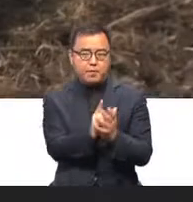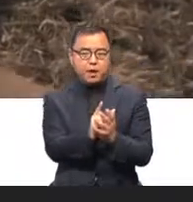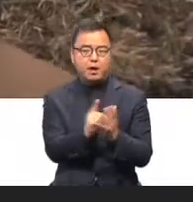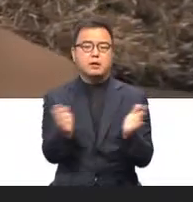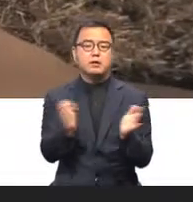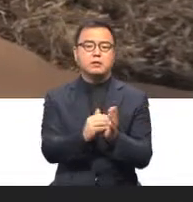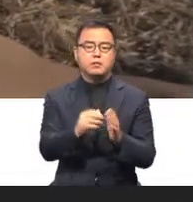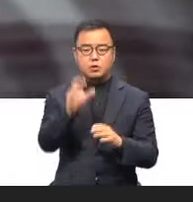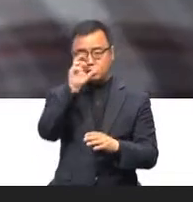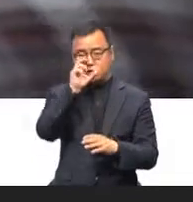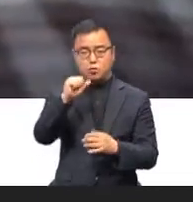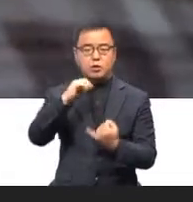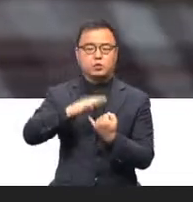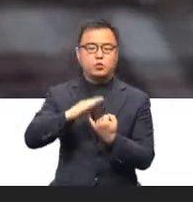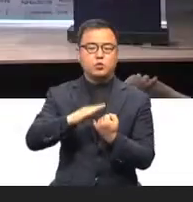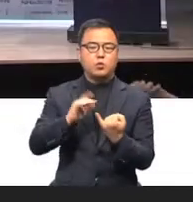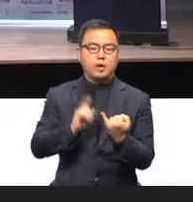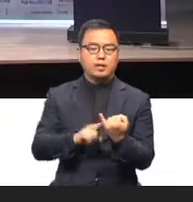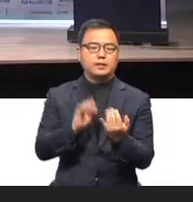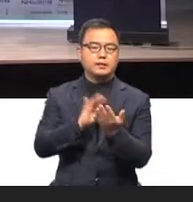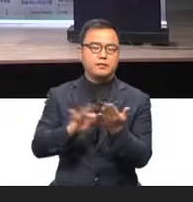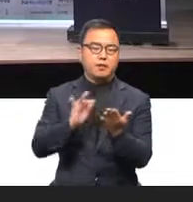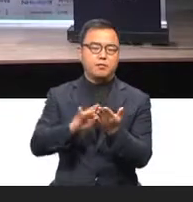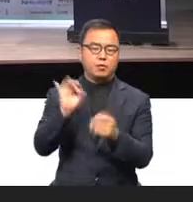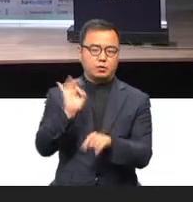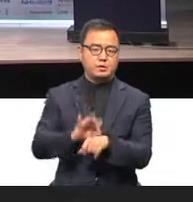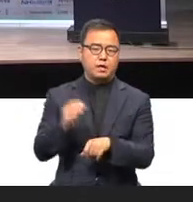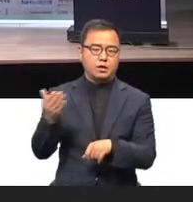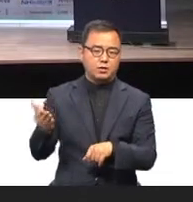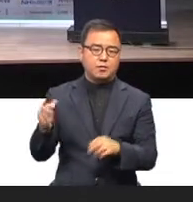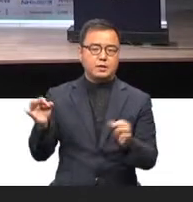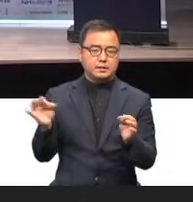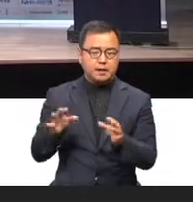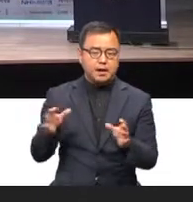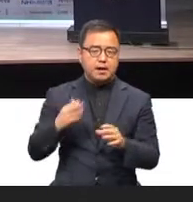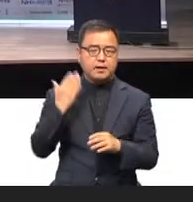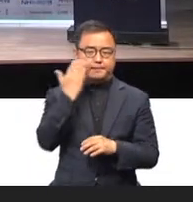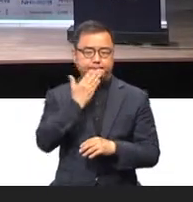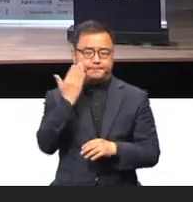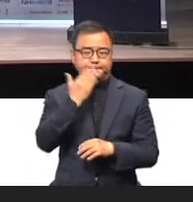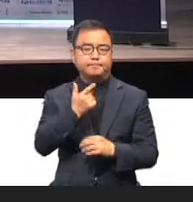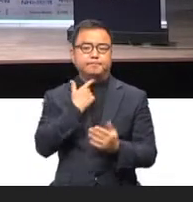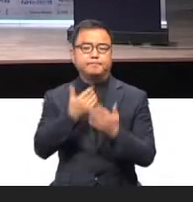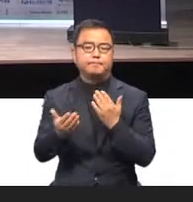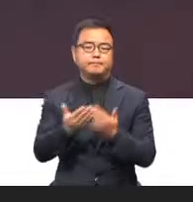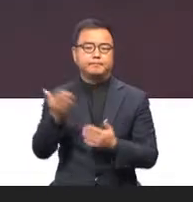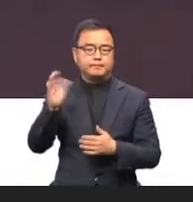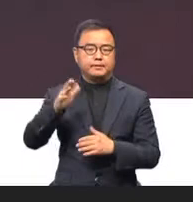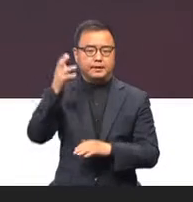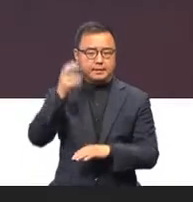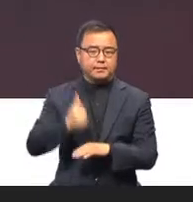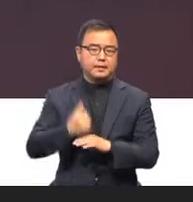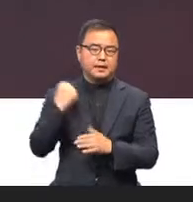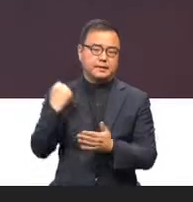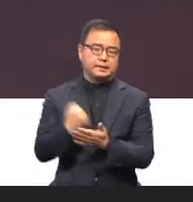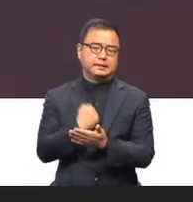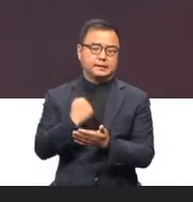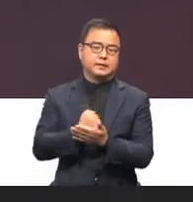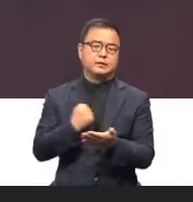좋아하는 소녀에게 스마트폰을 사주면서 잠식 달콤한 시간을 갖기도 하지만 결국 비극적인 운명을 맞이하게